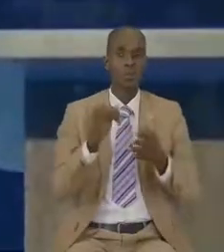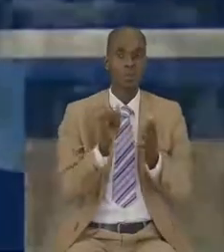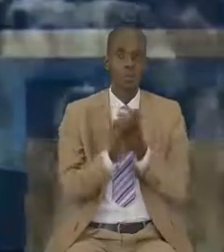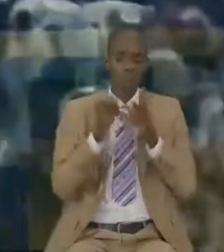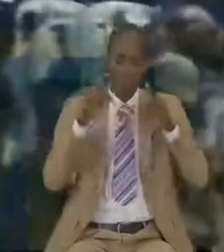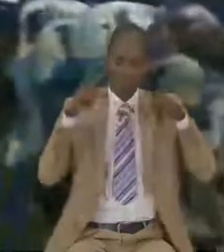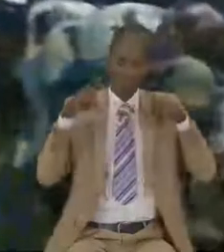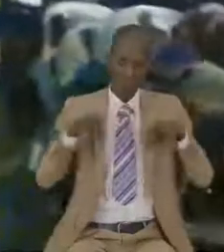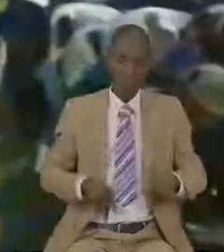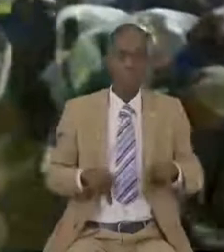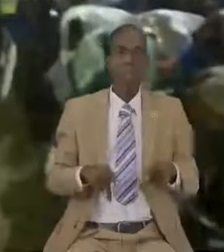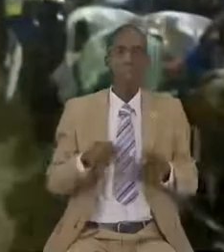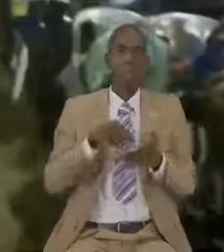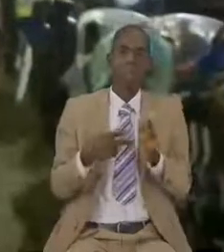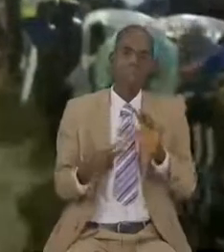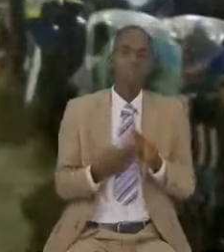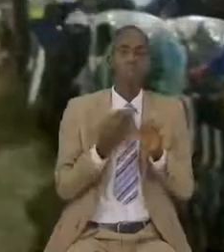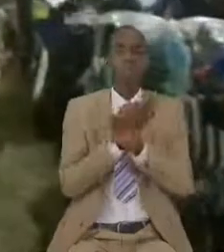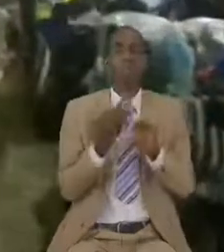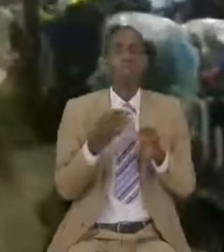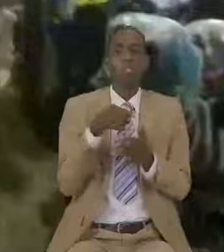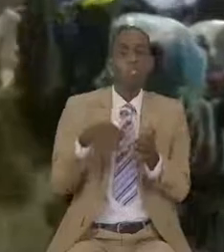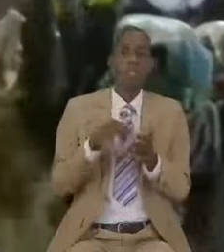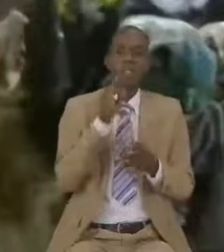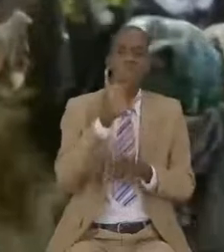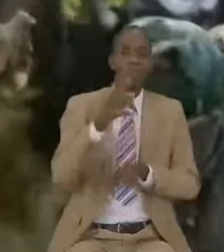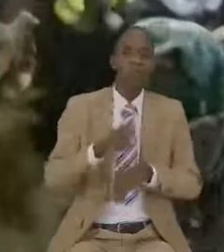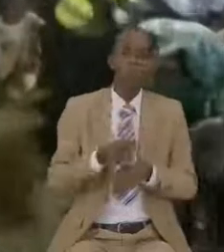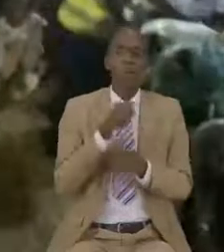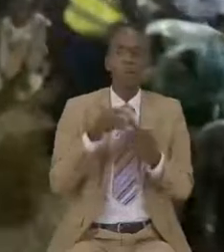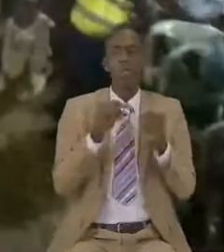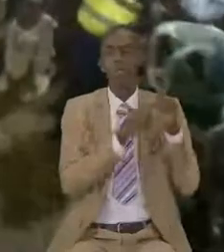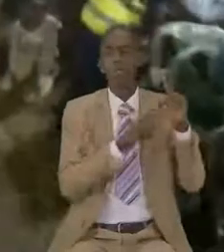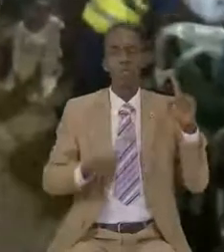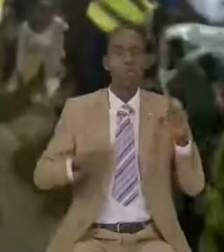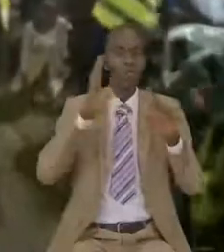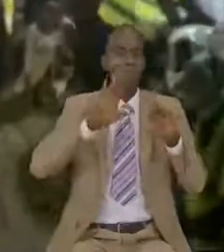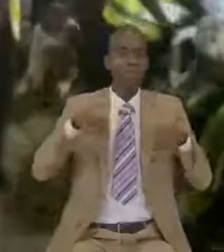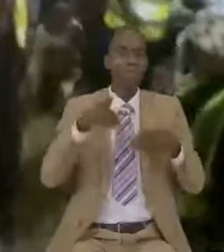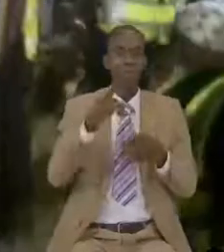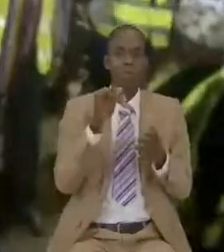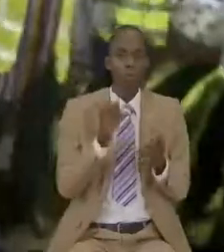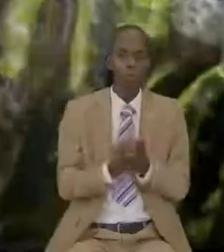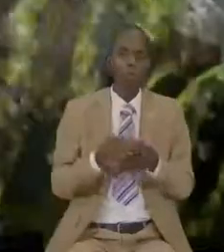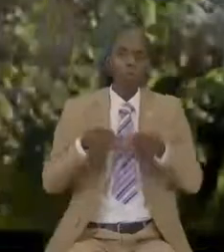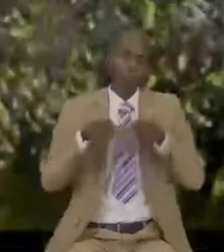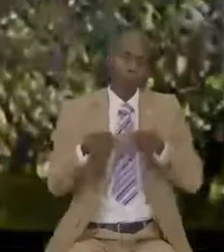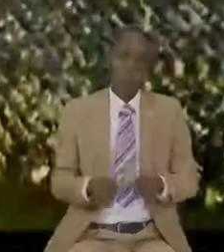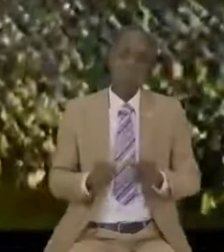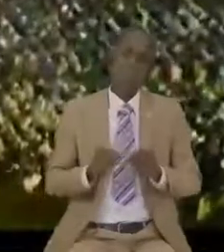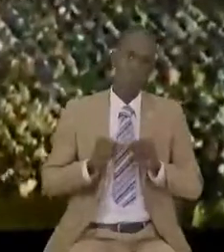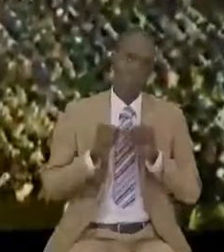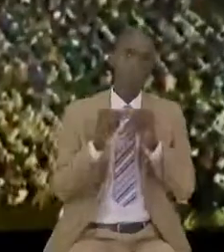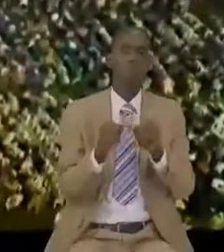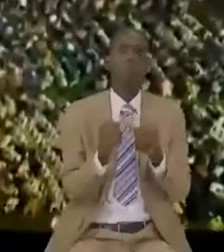cette libération personnelle et permanente. C'est le moment où le Seigneur te donnera cette libération permanente et perpétuelle. La